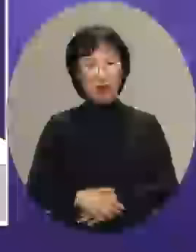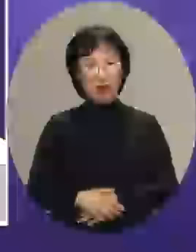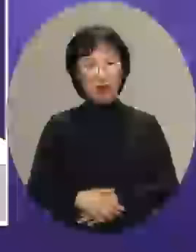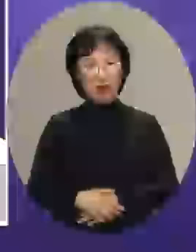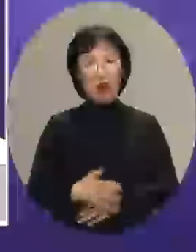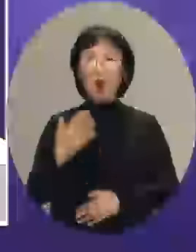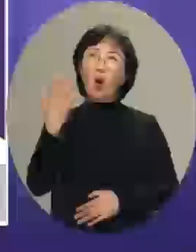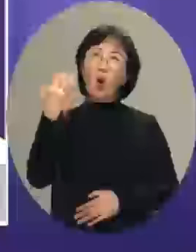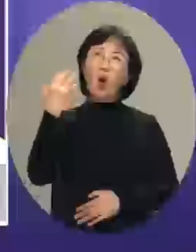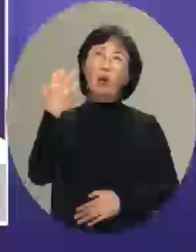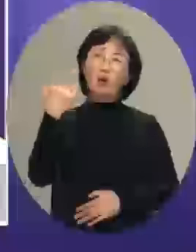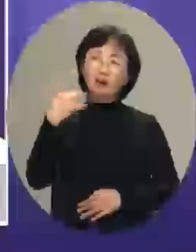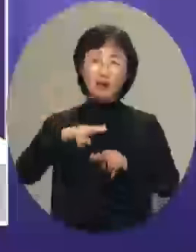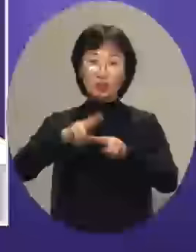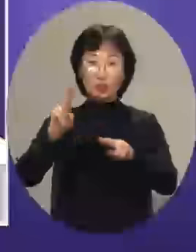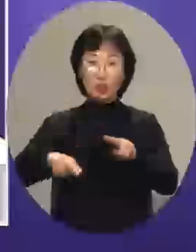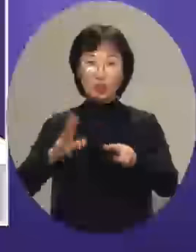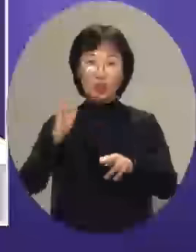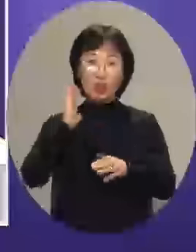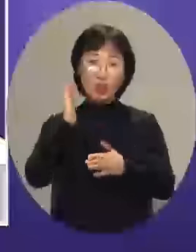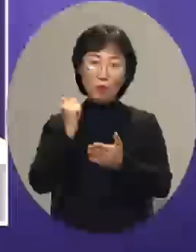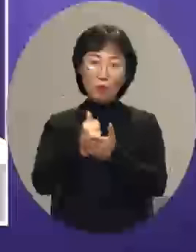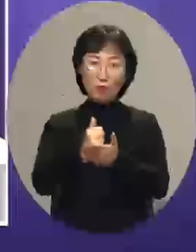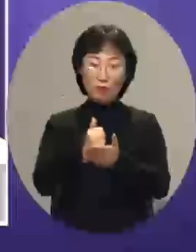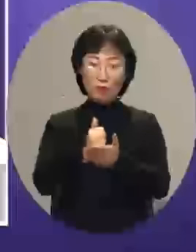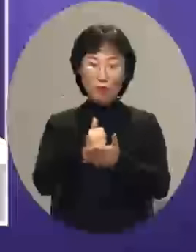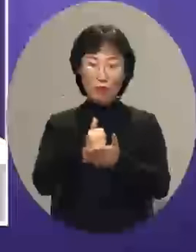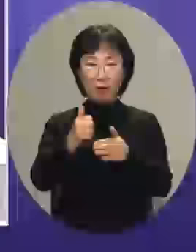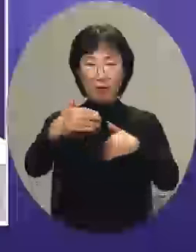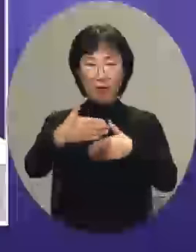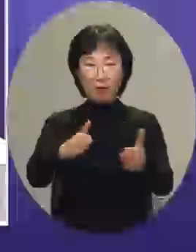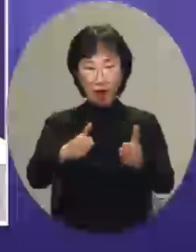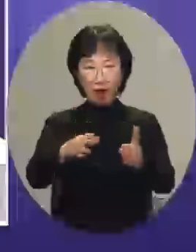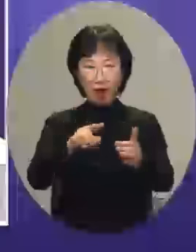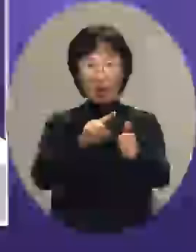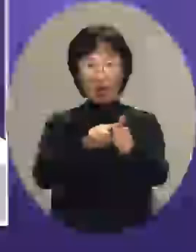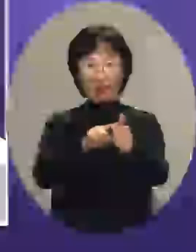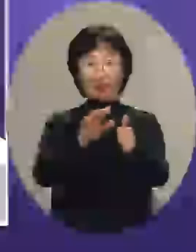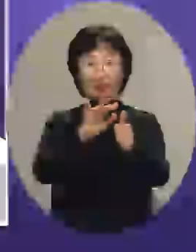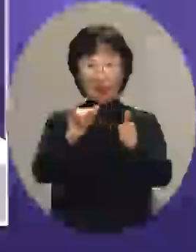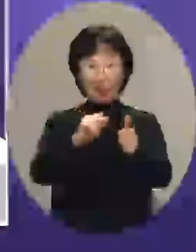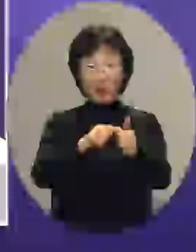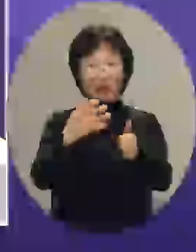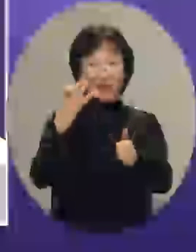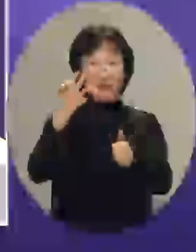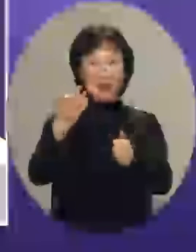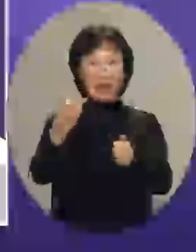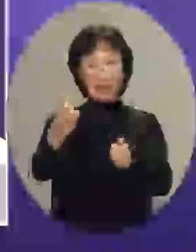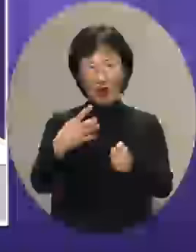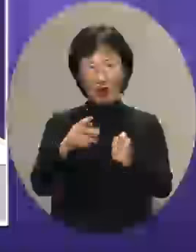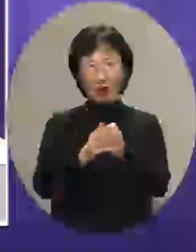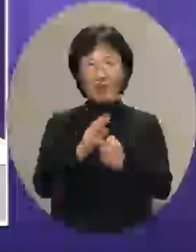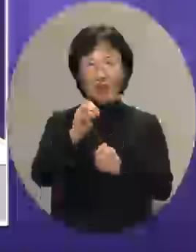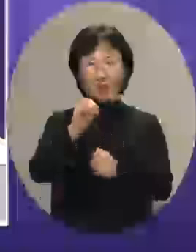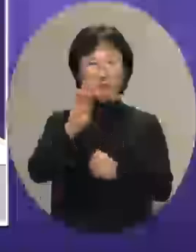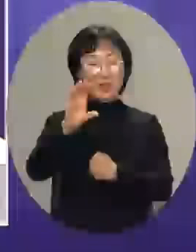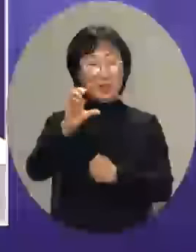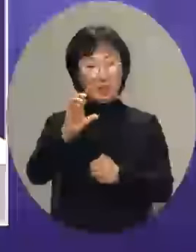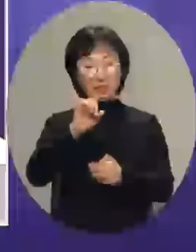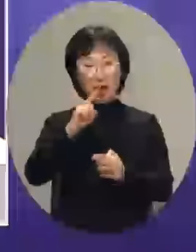네. 엊그제 사퇴한 대통령실 황상무 시민사회 수석이 14일 날 뭐라고 했냐면 MBC를